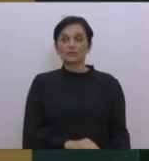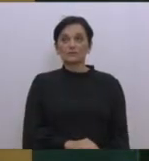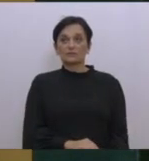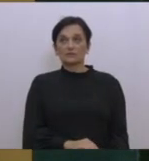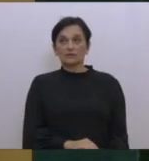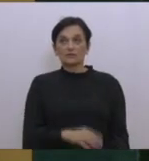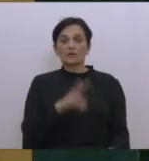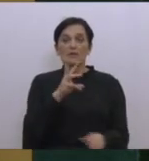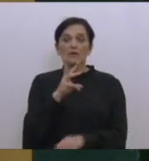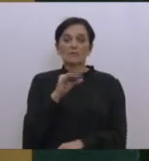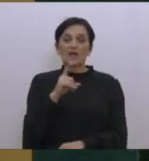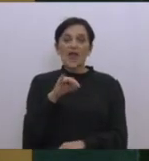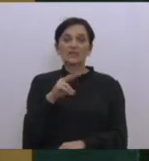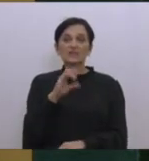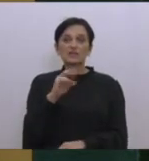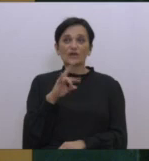მიხეილ სარჯულაძე.